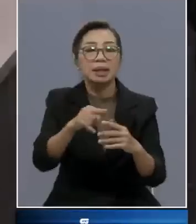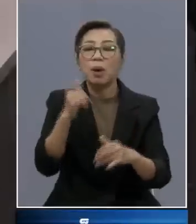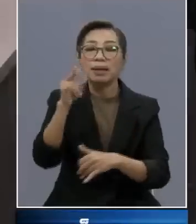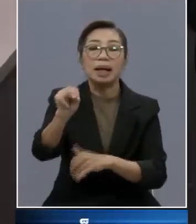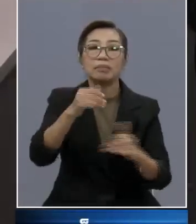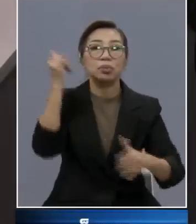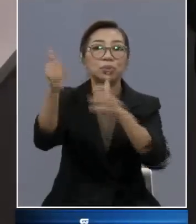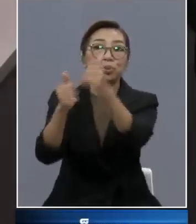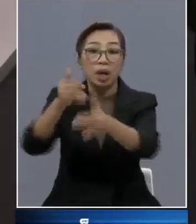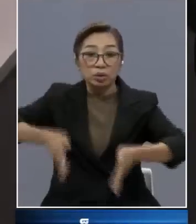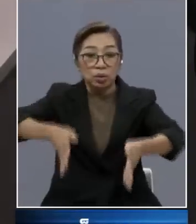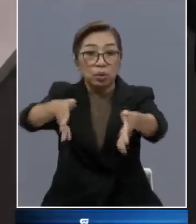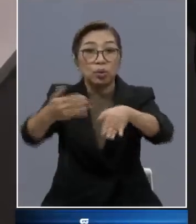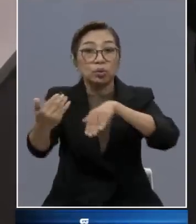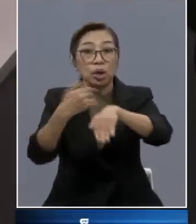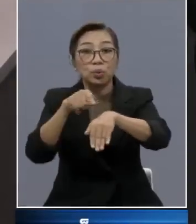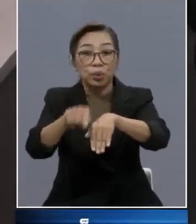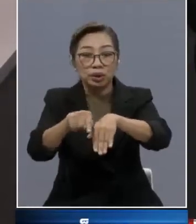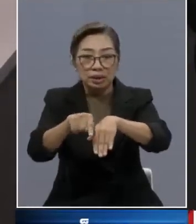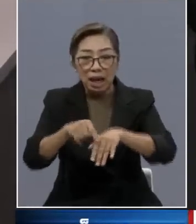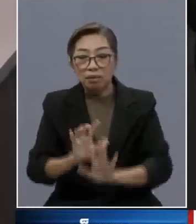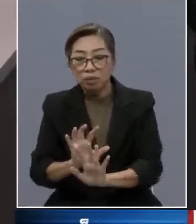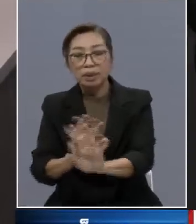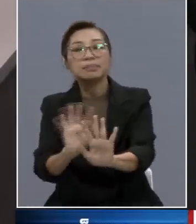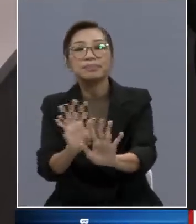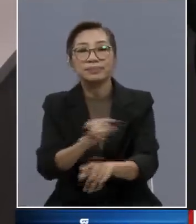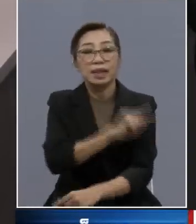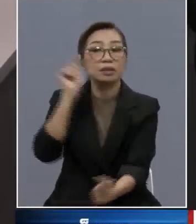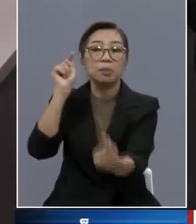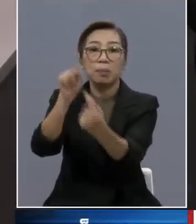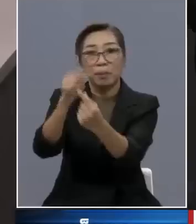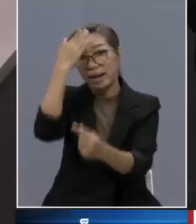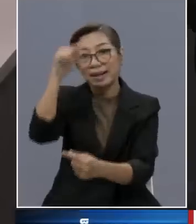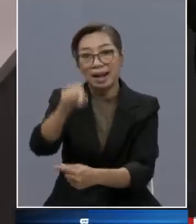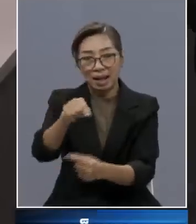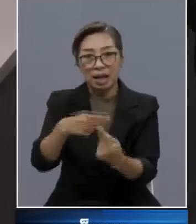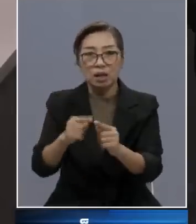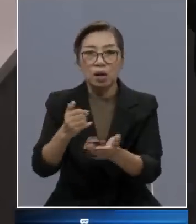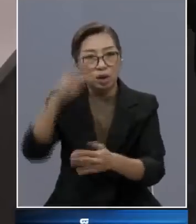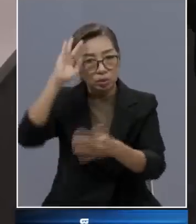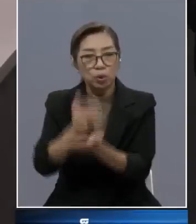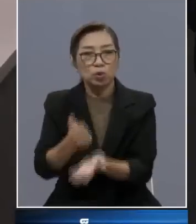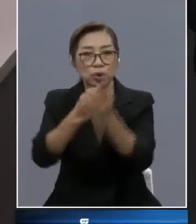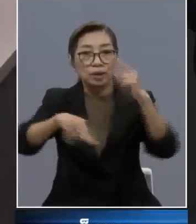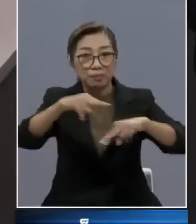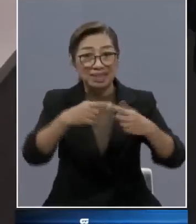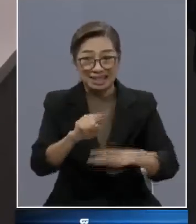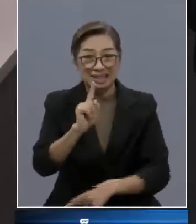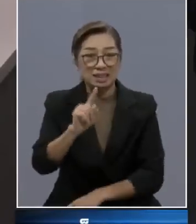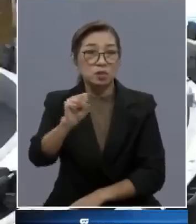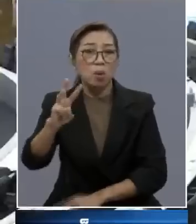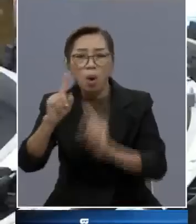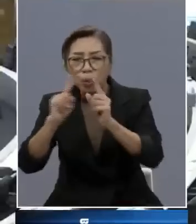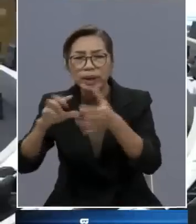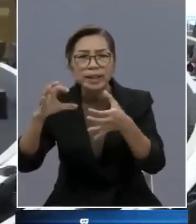ราจรพร้อมให้เจ้าหน้าที่ตำรวจเนี่ยดูแลสถานที่ให้เข้มงวดด้วย แม้ว่าจะเป็นประเด็นเรื่องของการคุยกันในประเด็นอื่นๆการแต่งตั้งอะไร